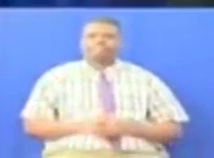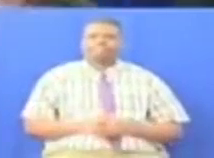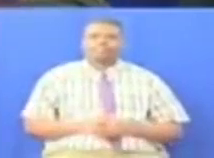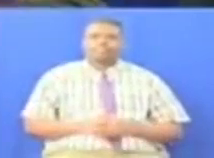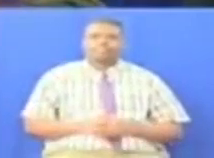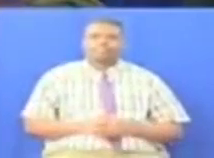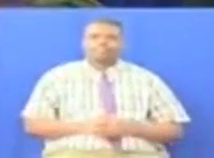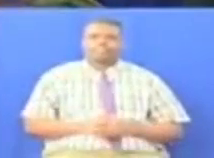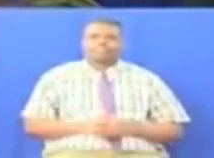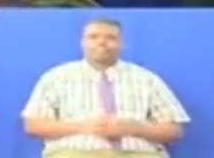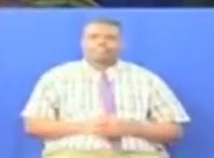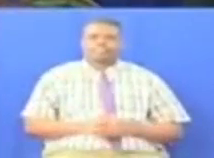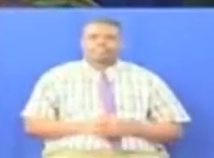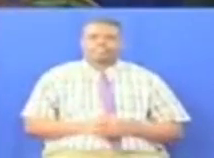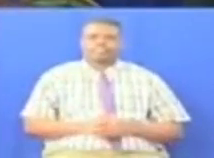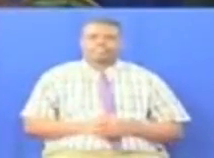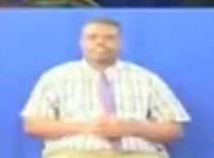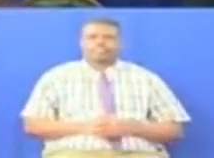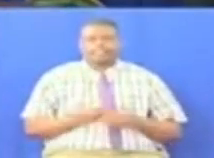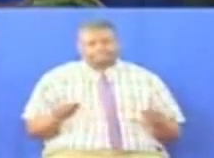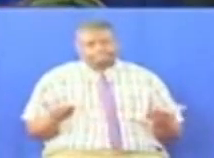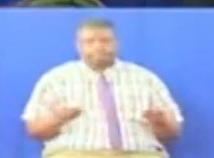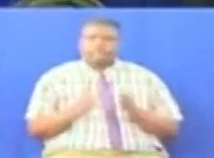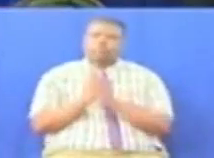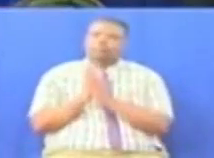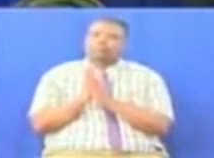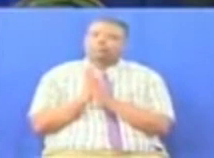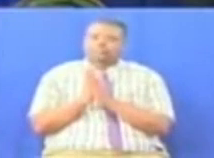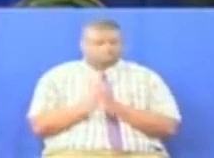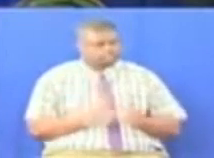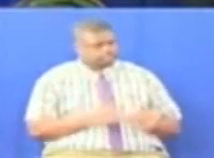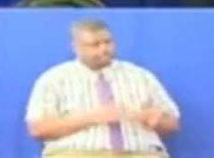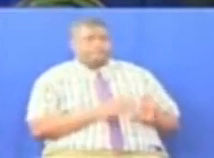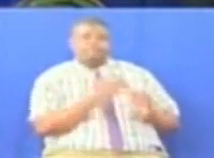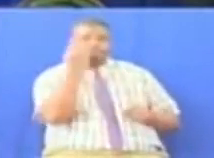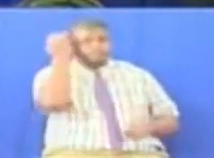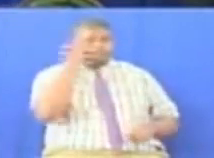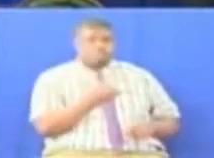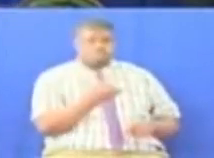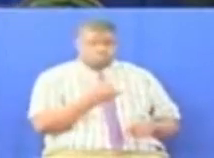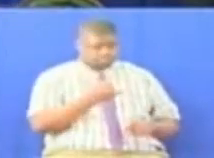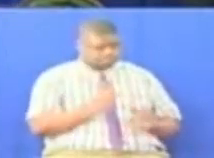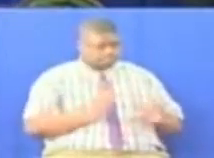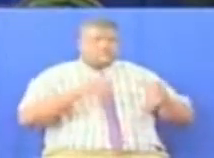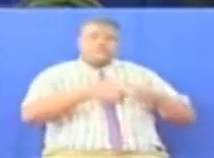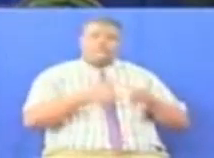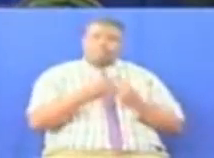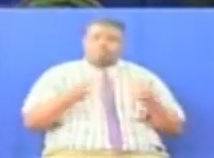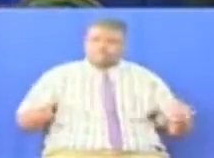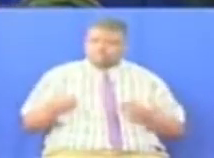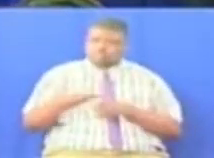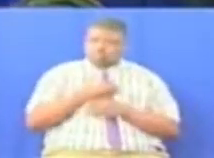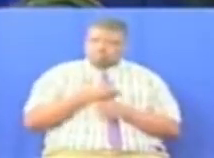Mheshimiwa Spika, nakushukuru. Yafuatayo ni maoni ya kambi rasmi ya upinzani bungeni kuhusu mswada wa sheria marekebisho ya sheria mbalimbali namba 3